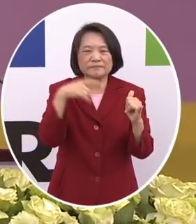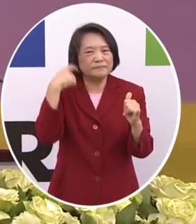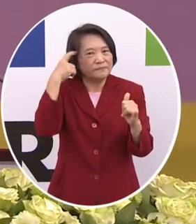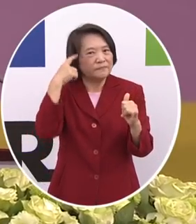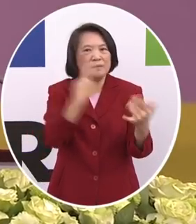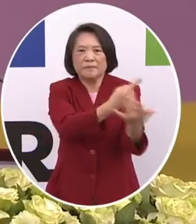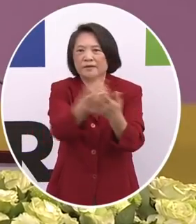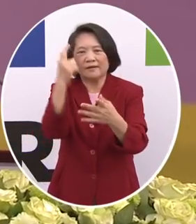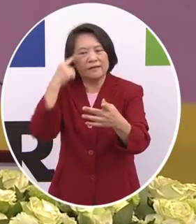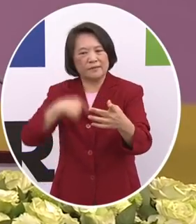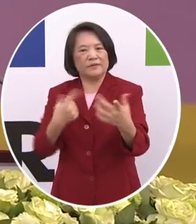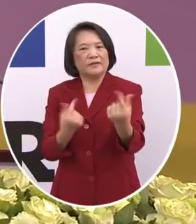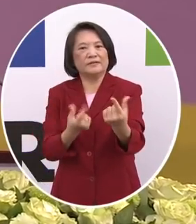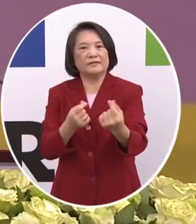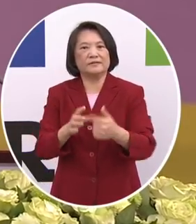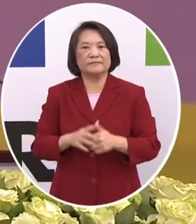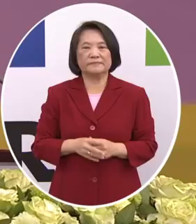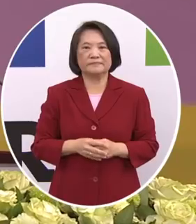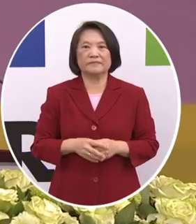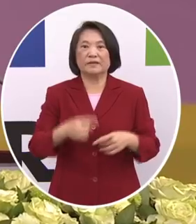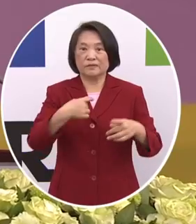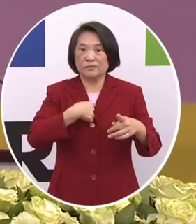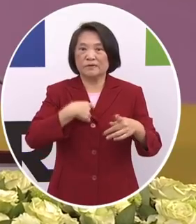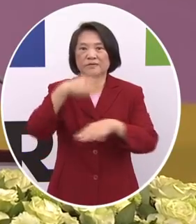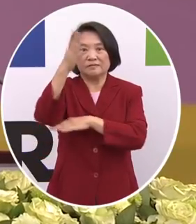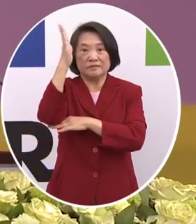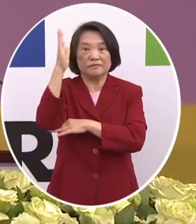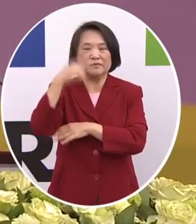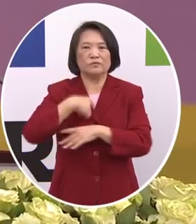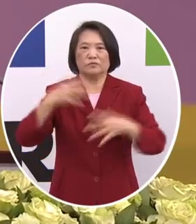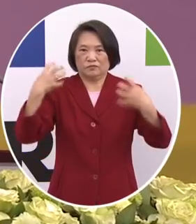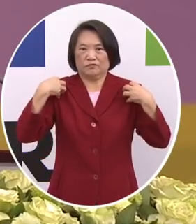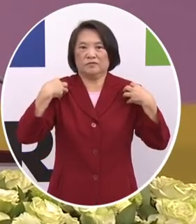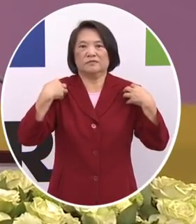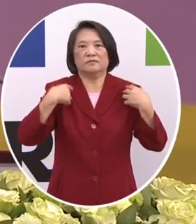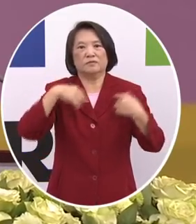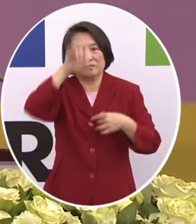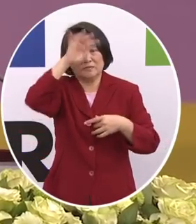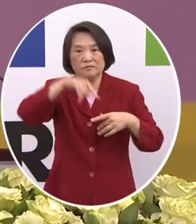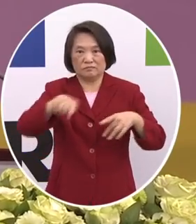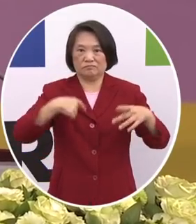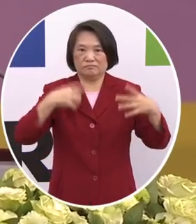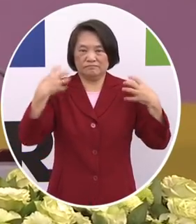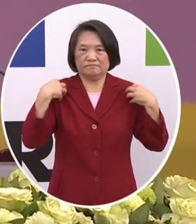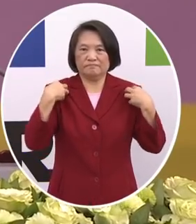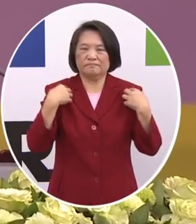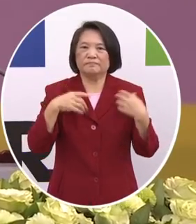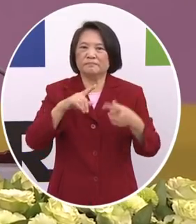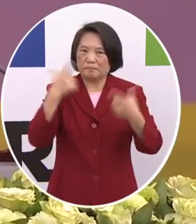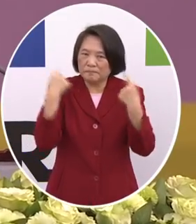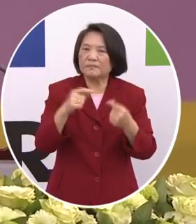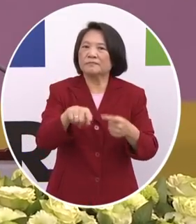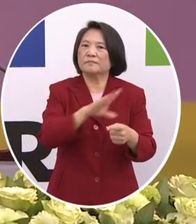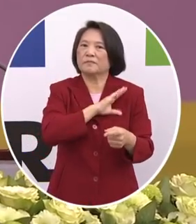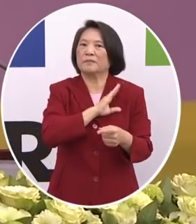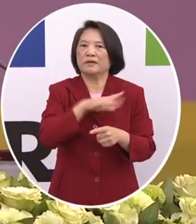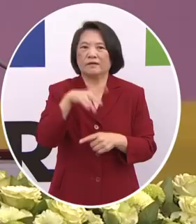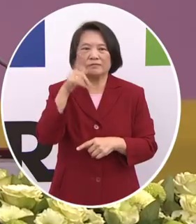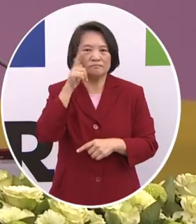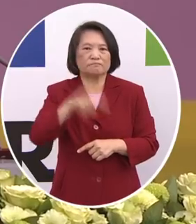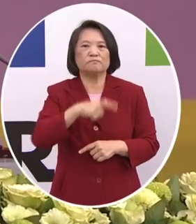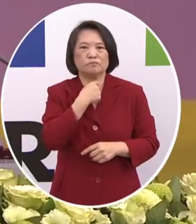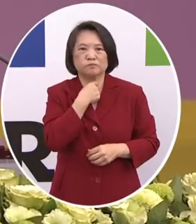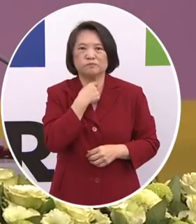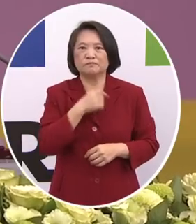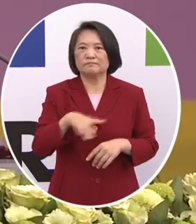约数。每一个负责任的政治人物跟政党都应该要坚持捍卫到